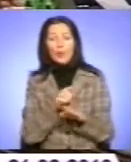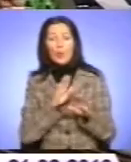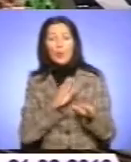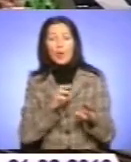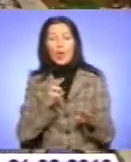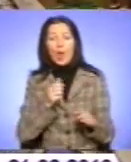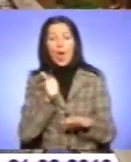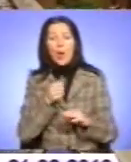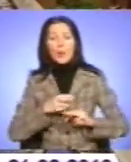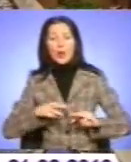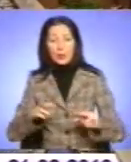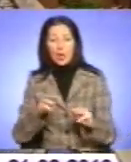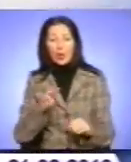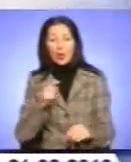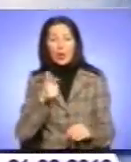профільним міністерством.